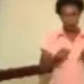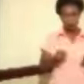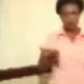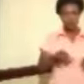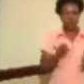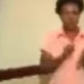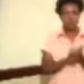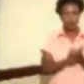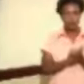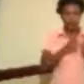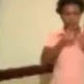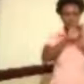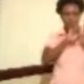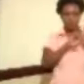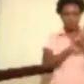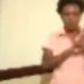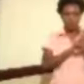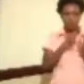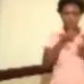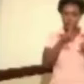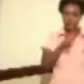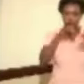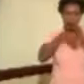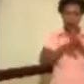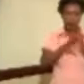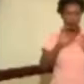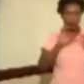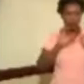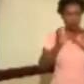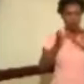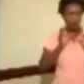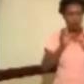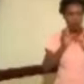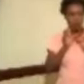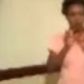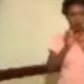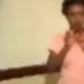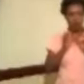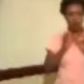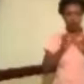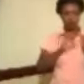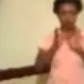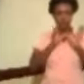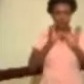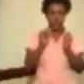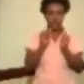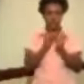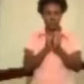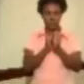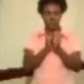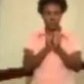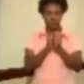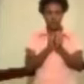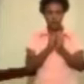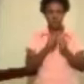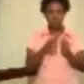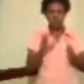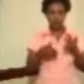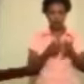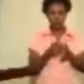où l'État entrer en communication, en collaboration avec le secteur privé, parce que l'État n'a pas qu'à faire toute